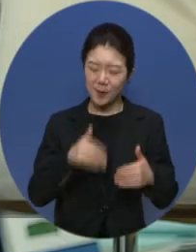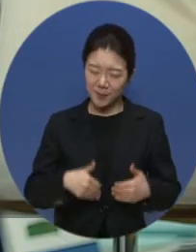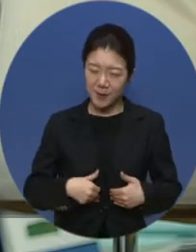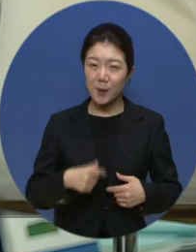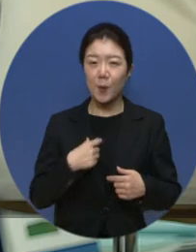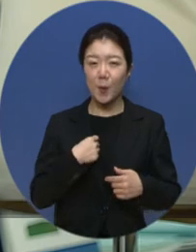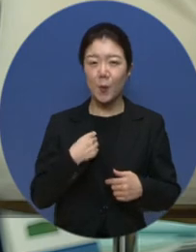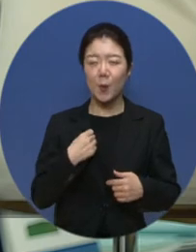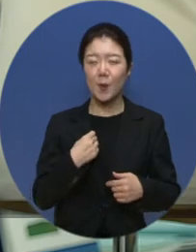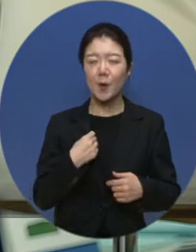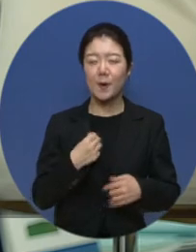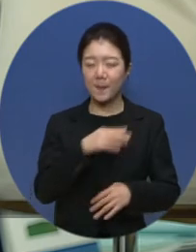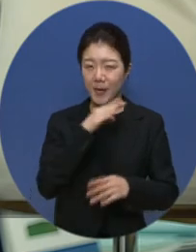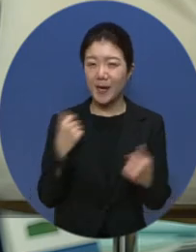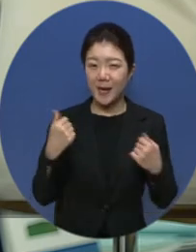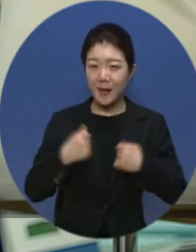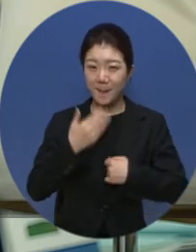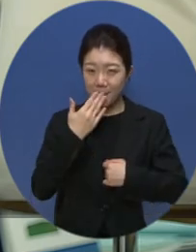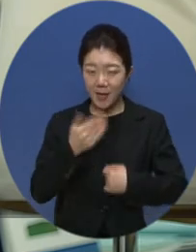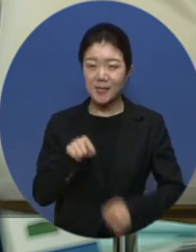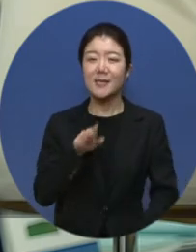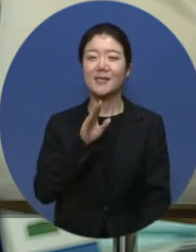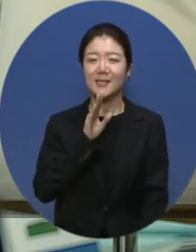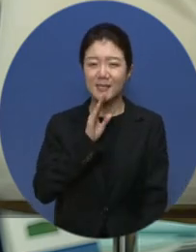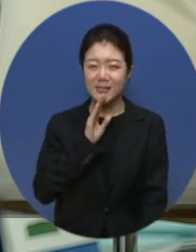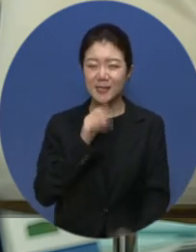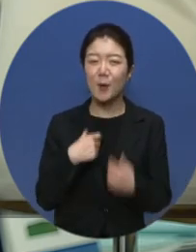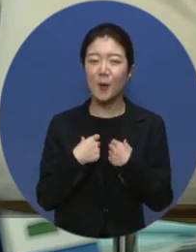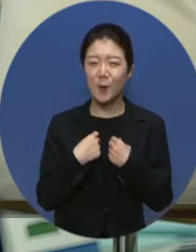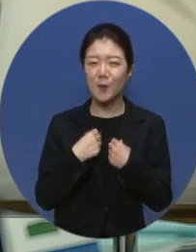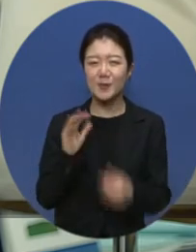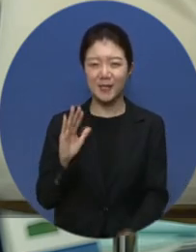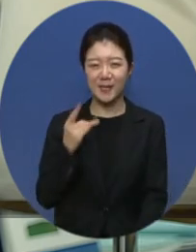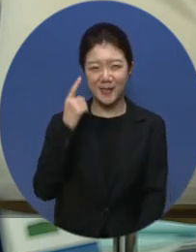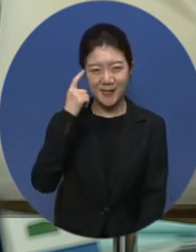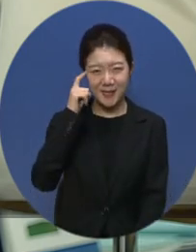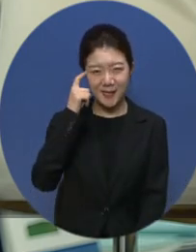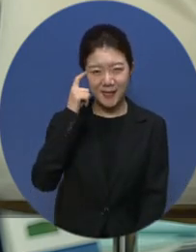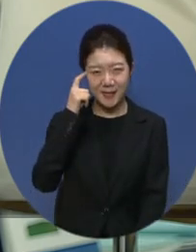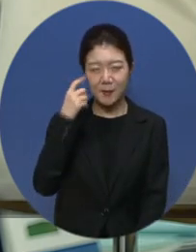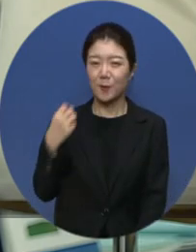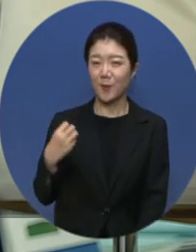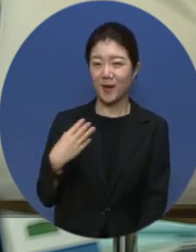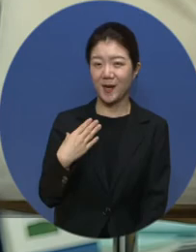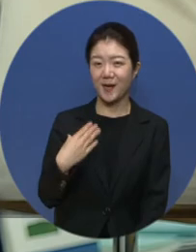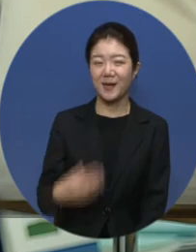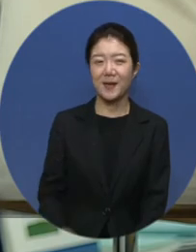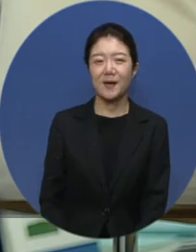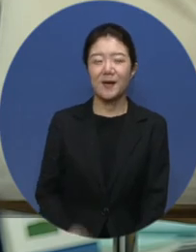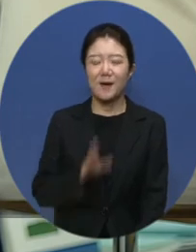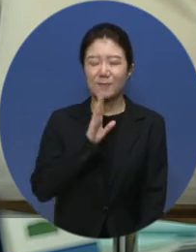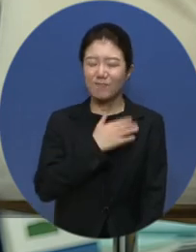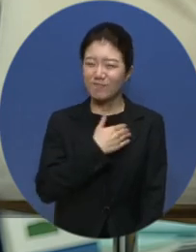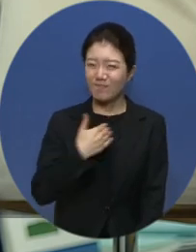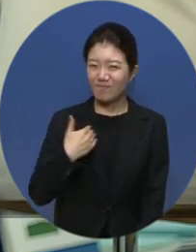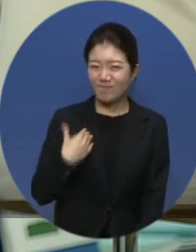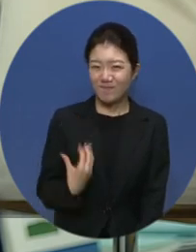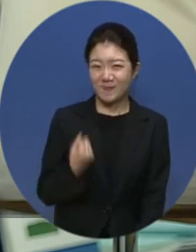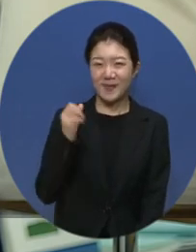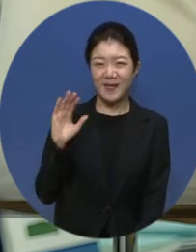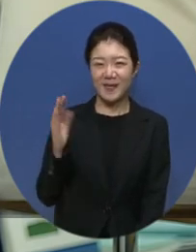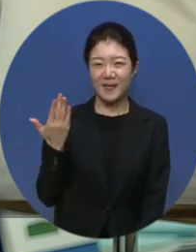옷을 제대로 입을 수 있다면 그게 진짜 옷이 되는 게 아닌가 생각한다고 하시더라고요. 그래서 좀 더 자신감을 얻게